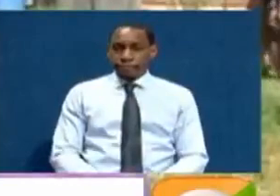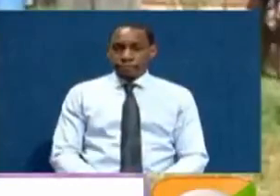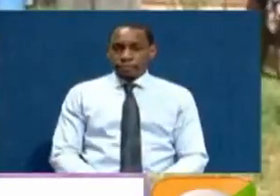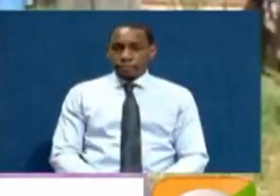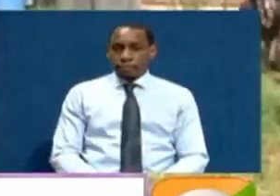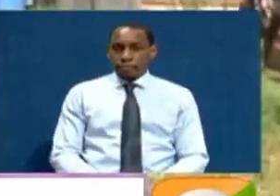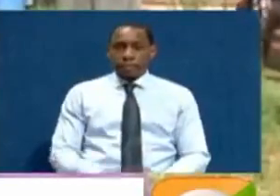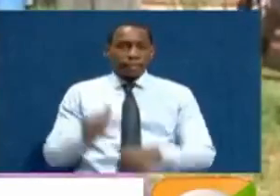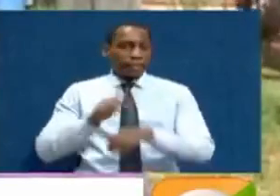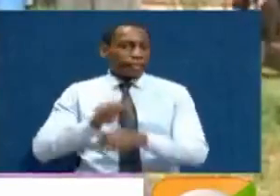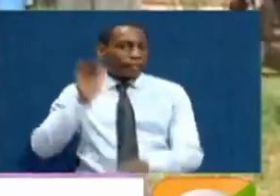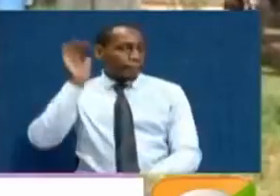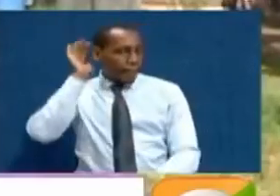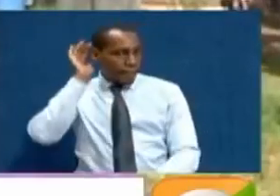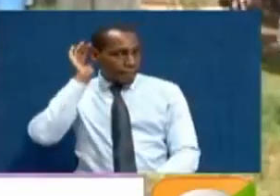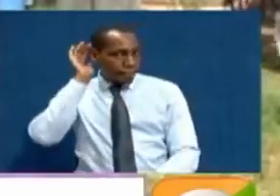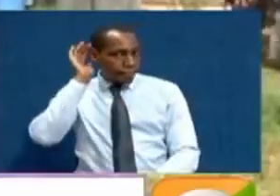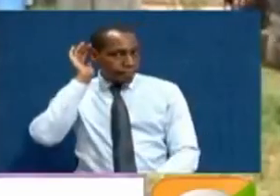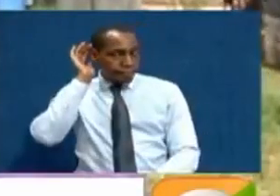fira tulisikia